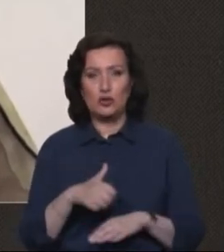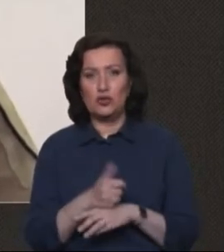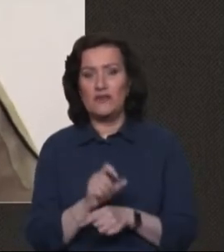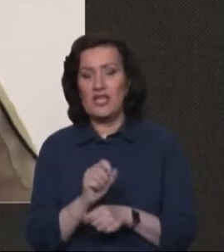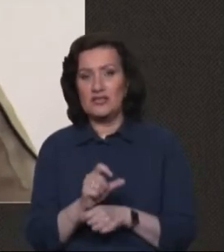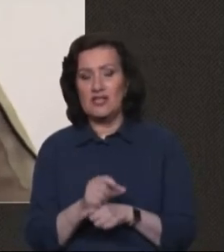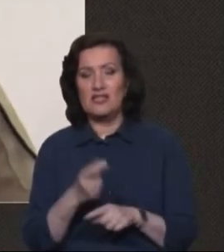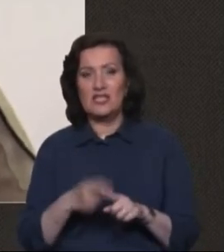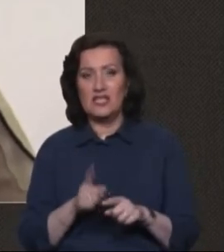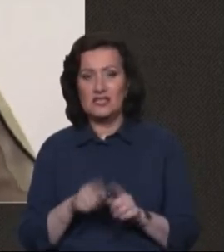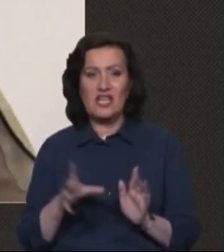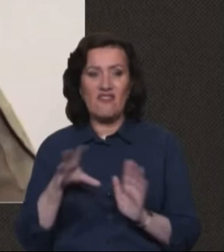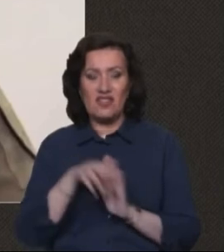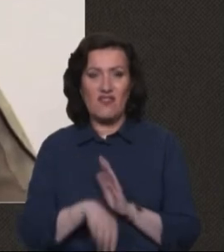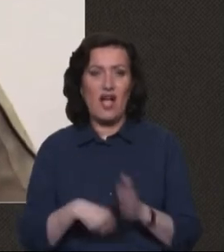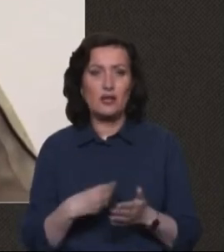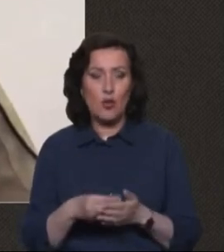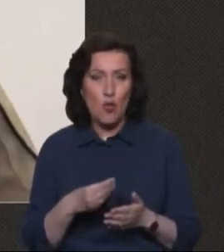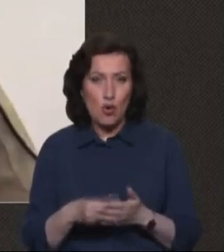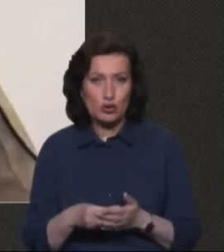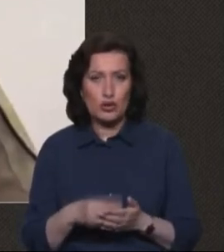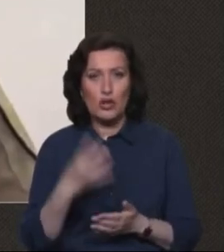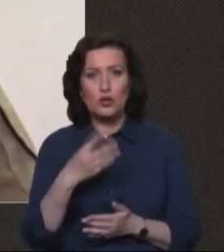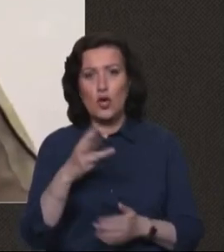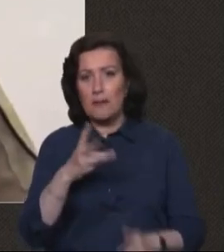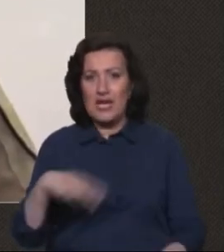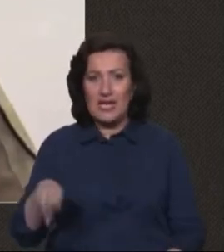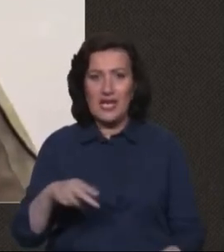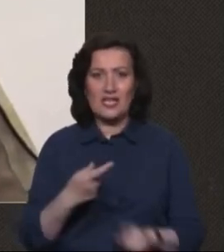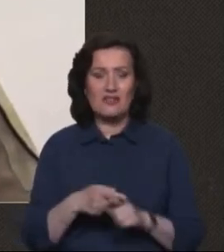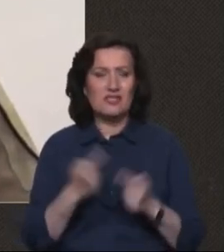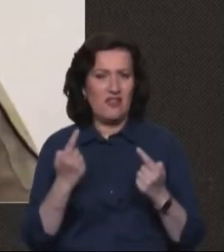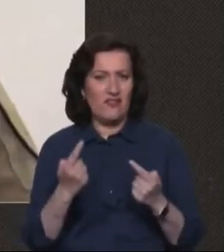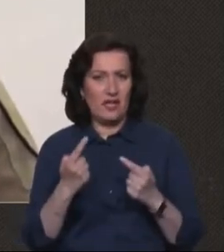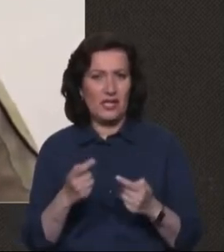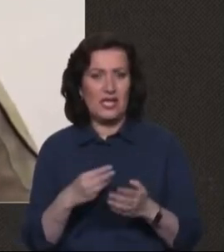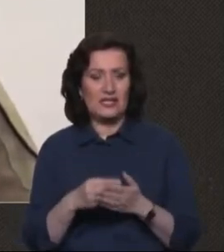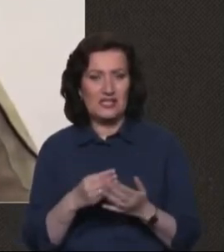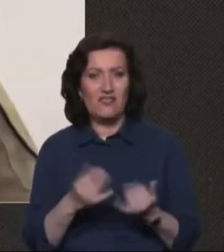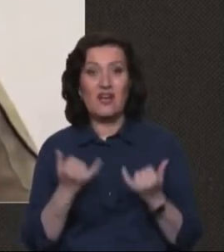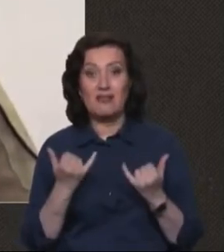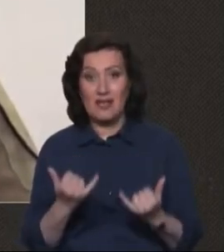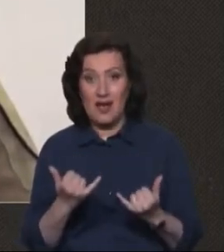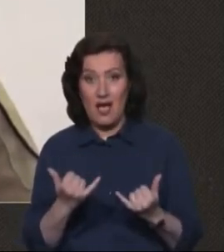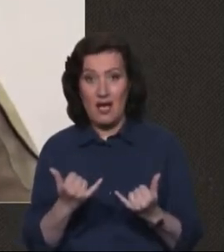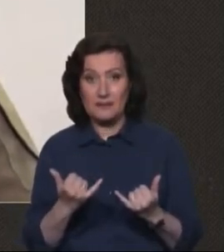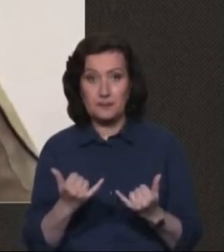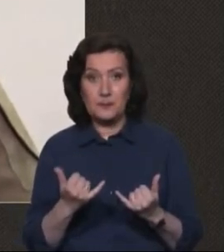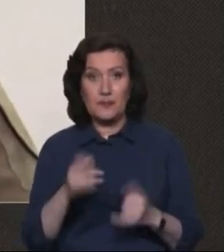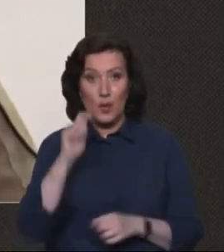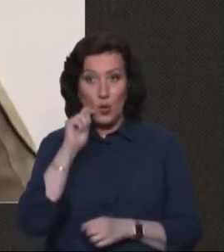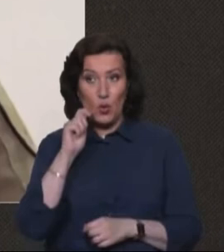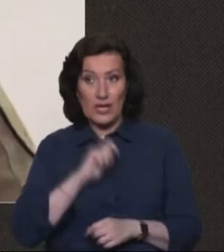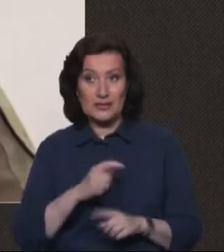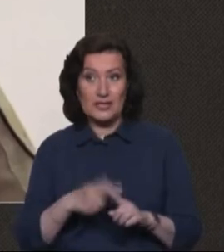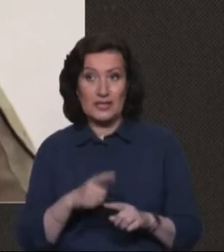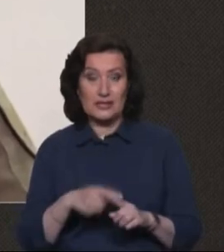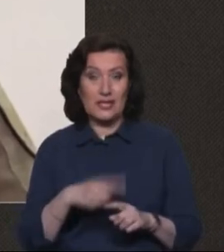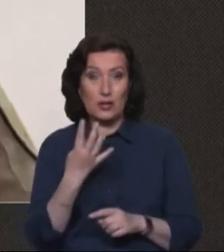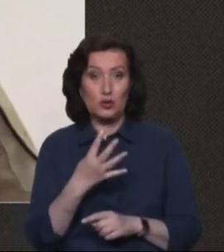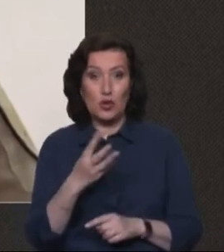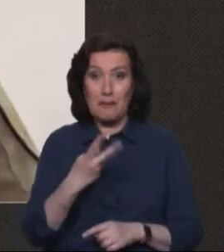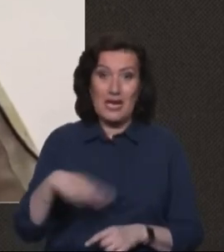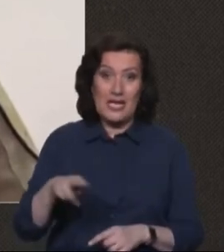основне завдання - це вливати кошти 40 мільярдів Це надзвичайно велика цифра для українського це рівно на 40